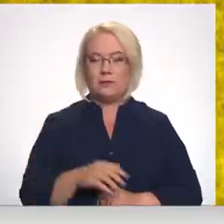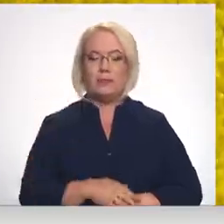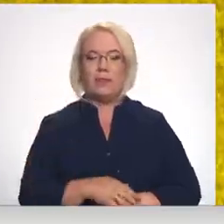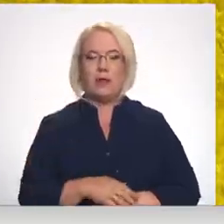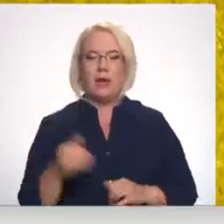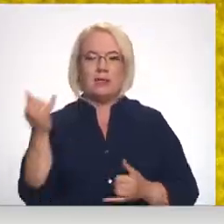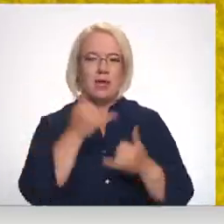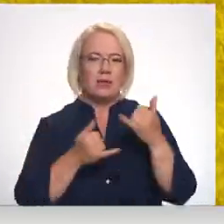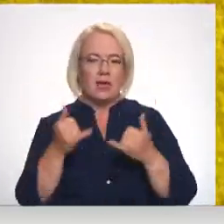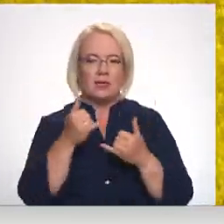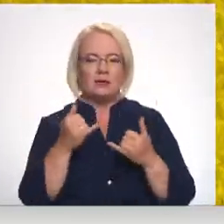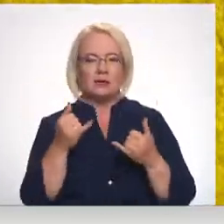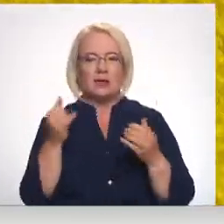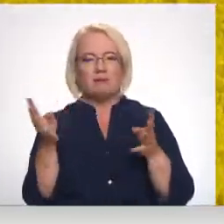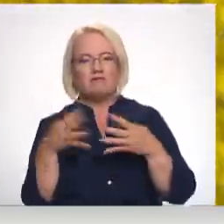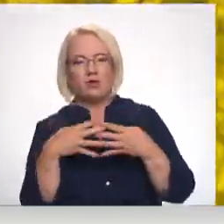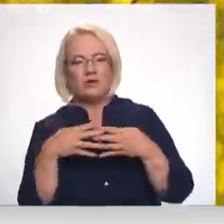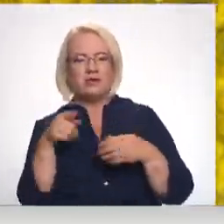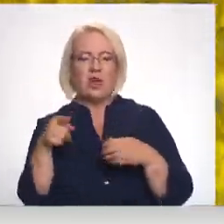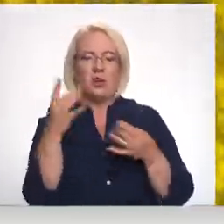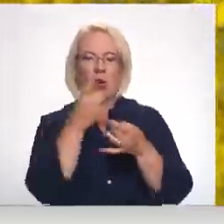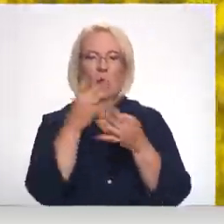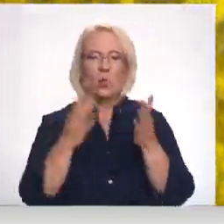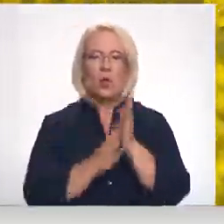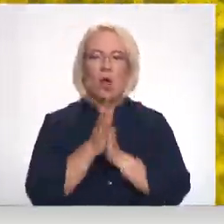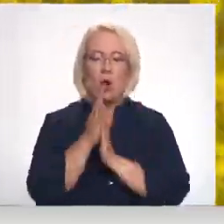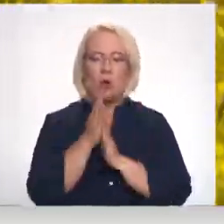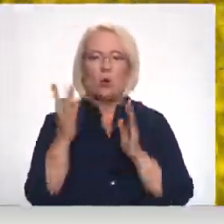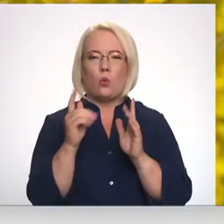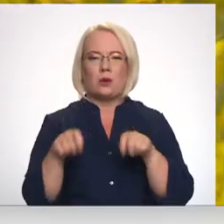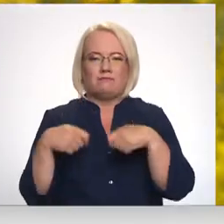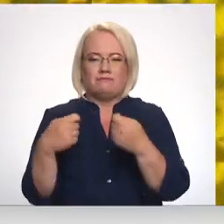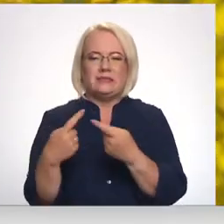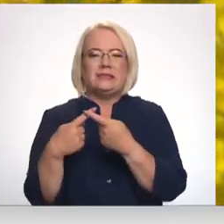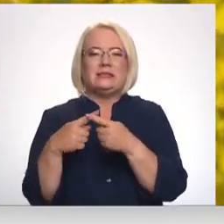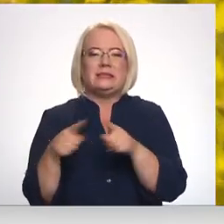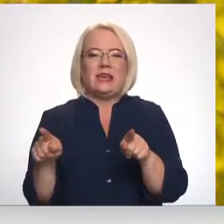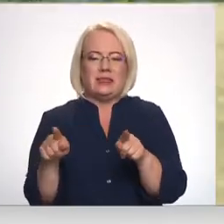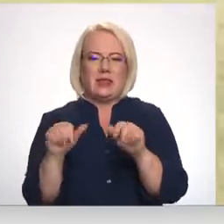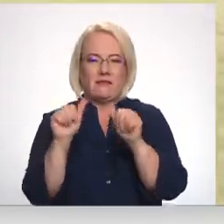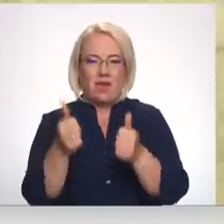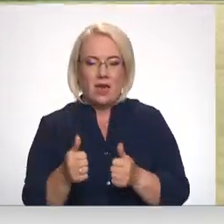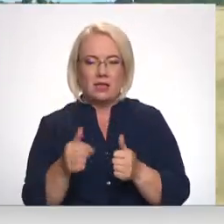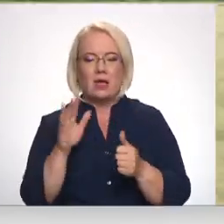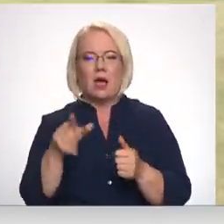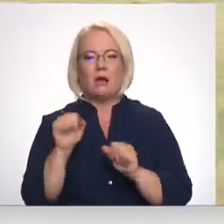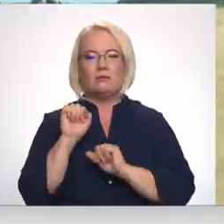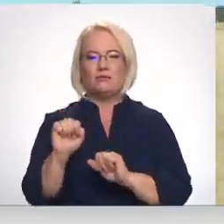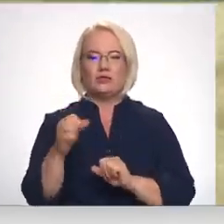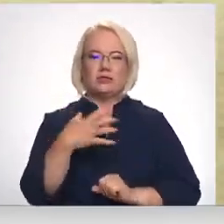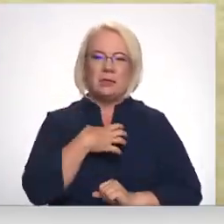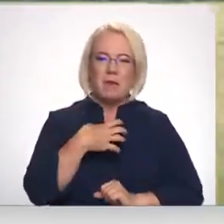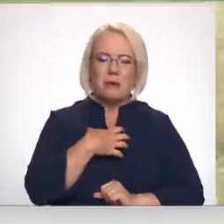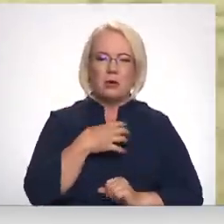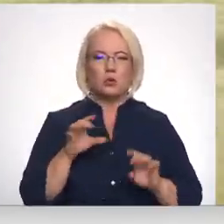Ģenētiski modificēta kultūra auga ir augi, kuriem mākslīgi piešķirti citi gēni, tādā veidā ļaujot palielināt izturību pret slimībām, kukaiņiem vai